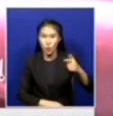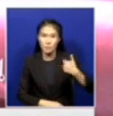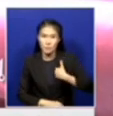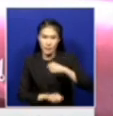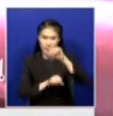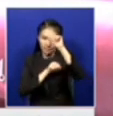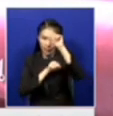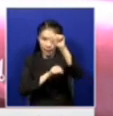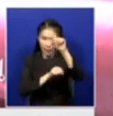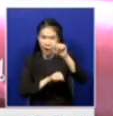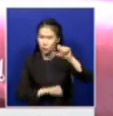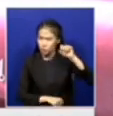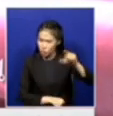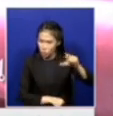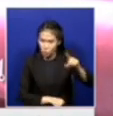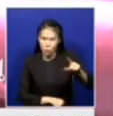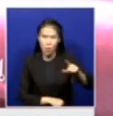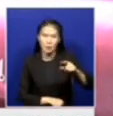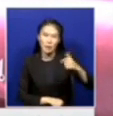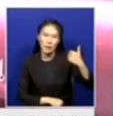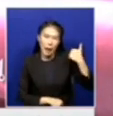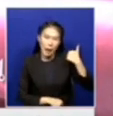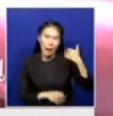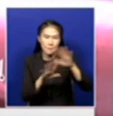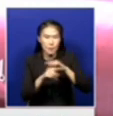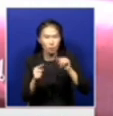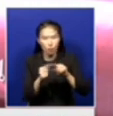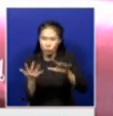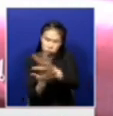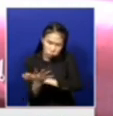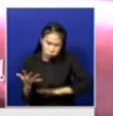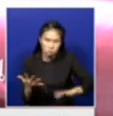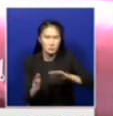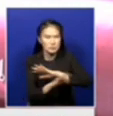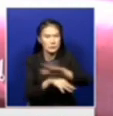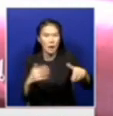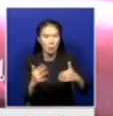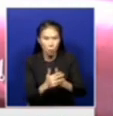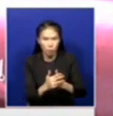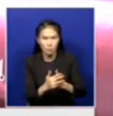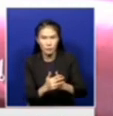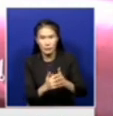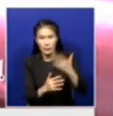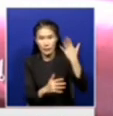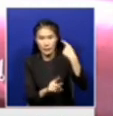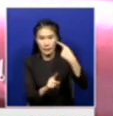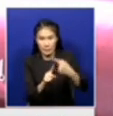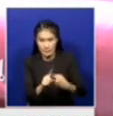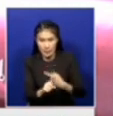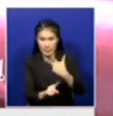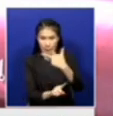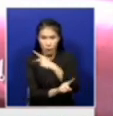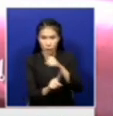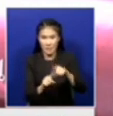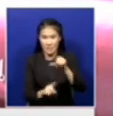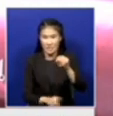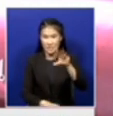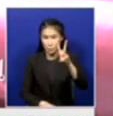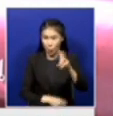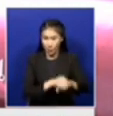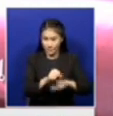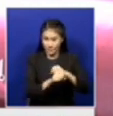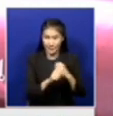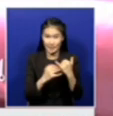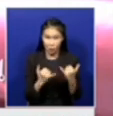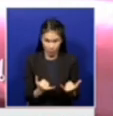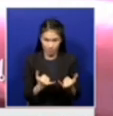านการณ์ฉุกเฉินในทุกเขตทุกท้องที่ทั่วราชอาณาจักรในวันที่26มีนาคมปีนี้นะครับ